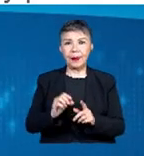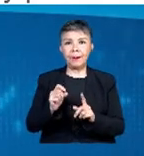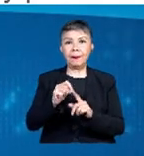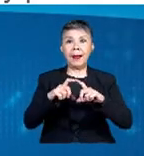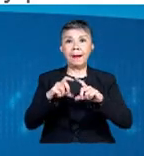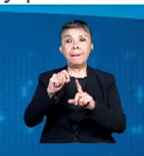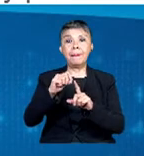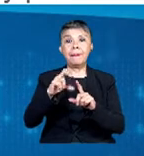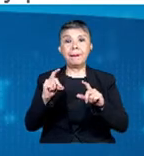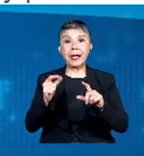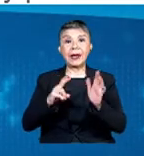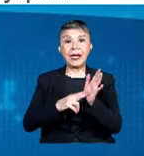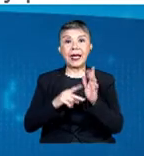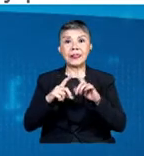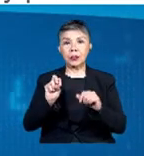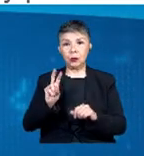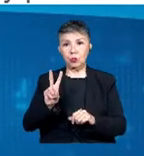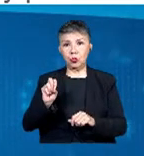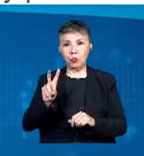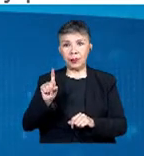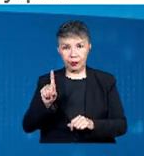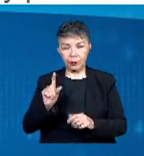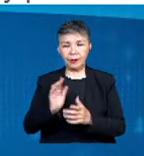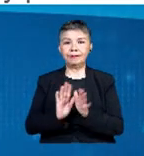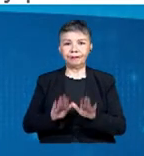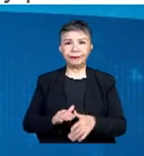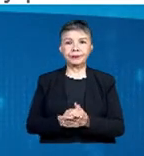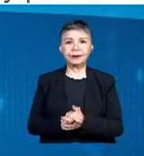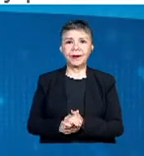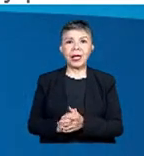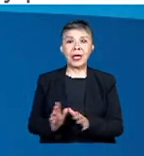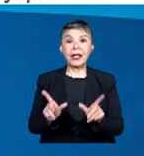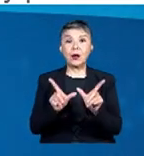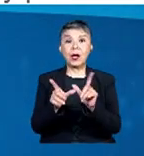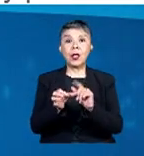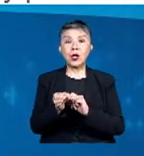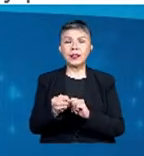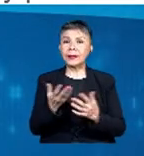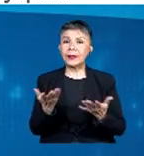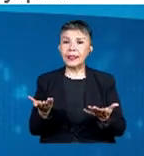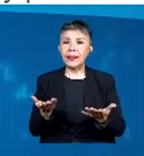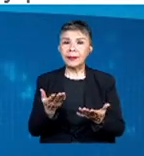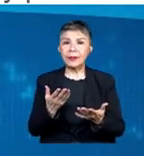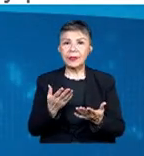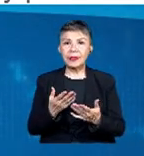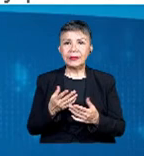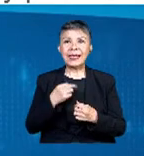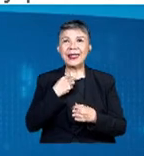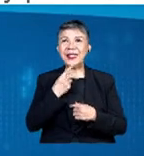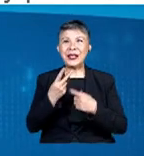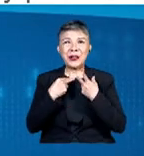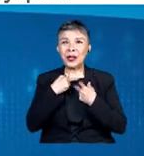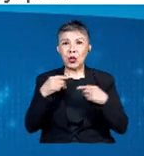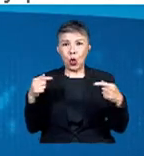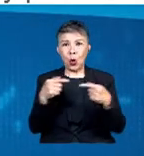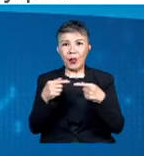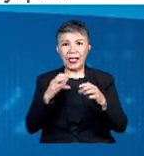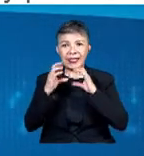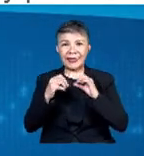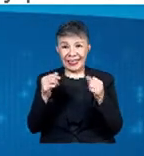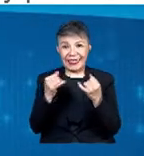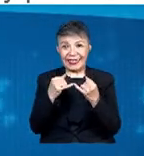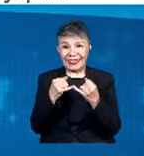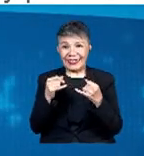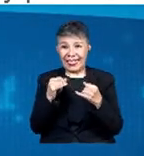Peparnas 2021. Kalau dari Bapak Wali Kota sendiri tadi memang kurang baik Pak. komunikasi kita,